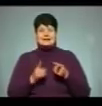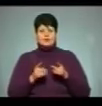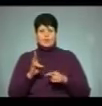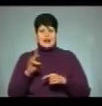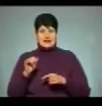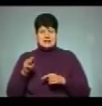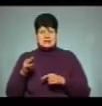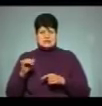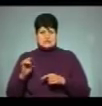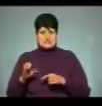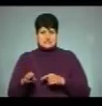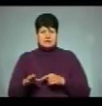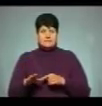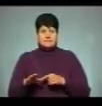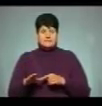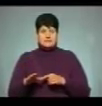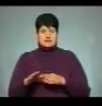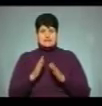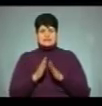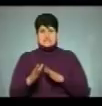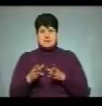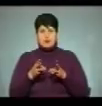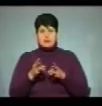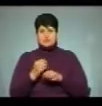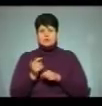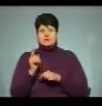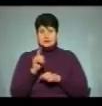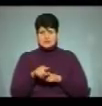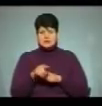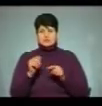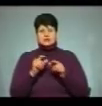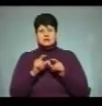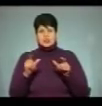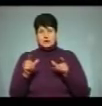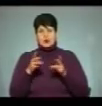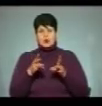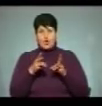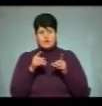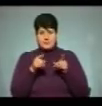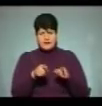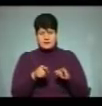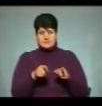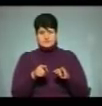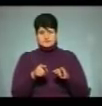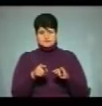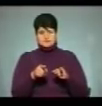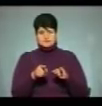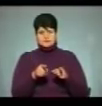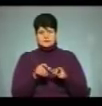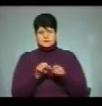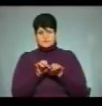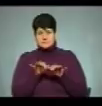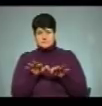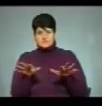і система опалення зроблена таким чином, що від шкільної котельні йде тепло